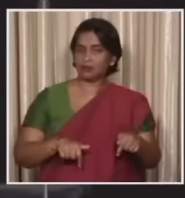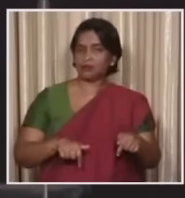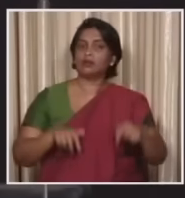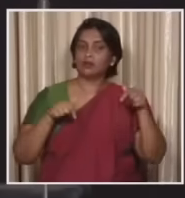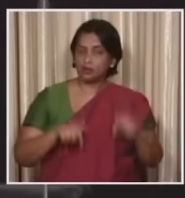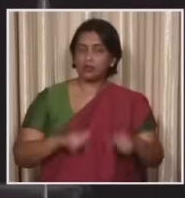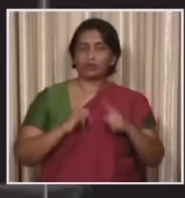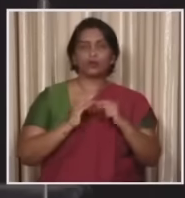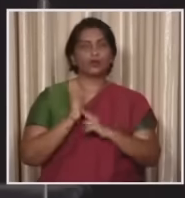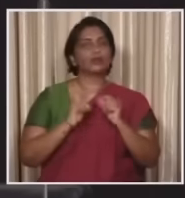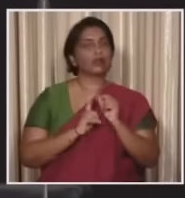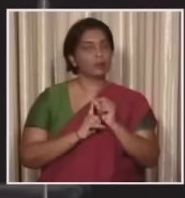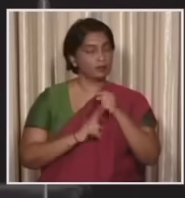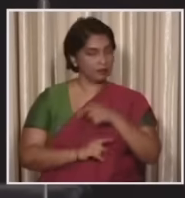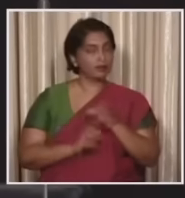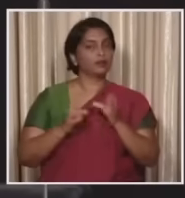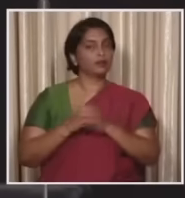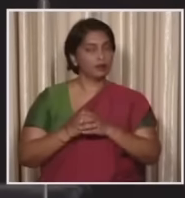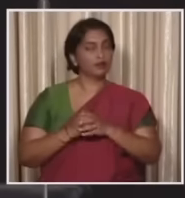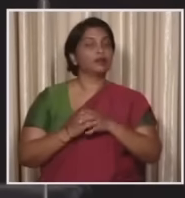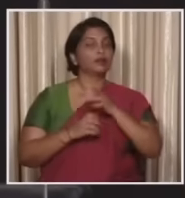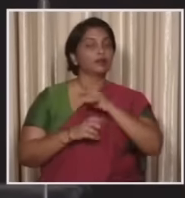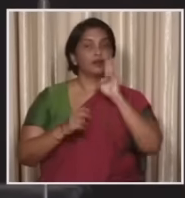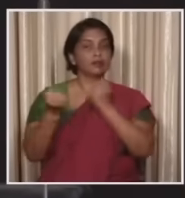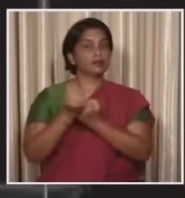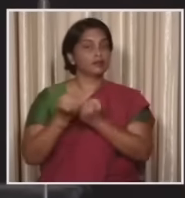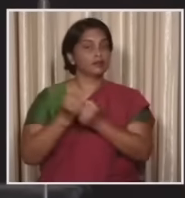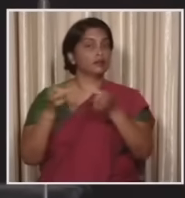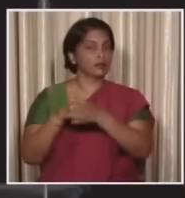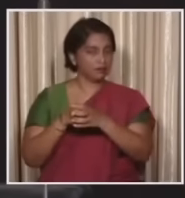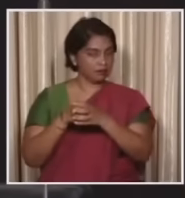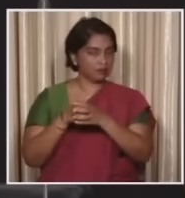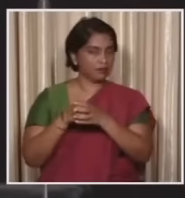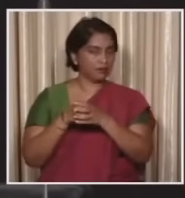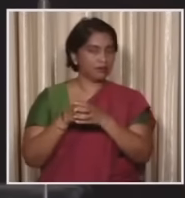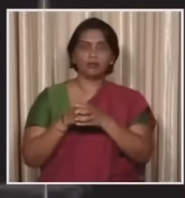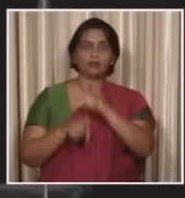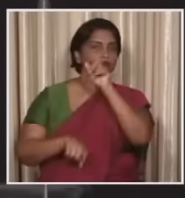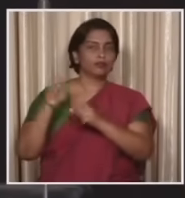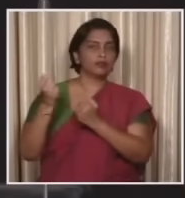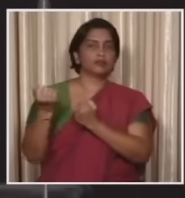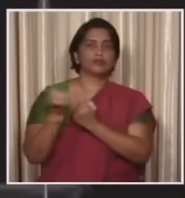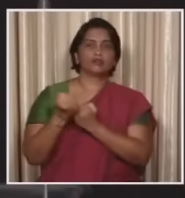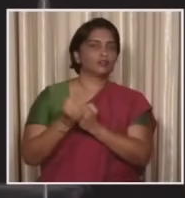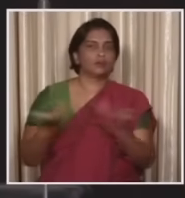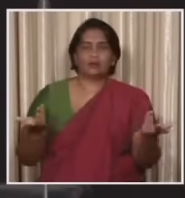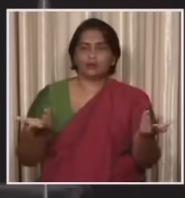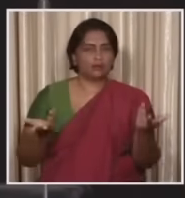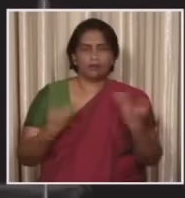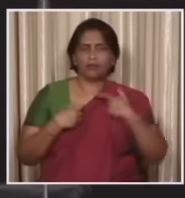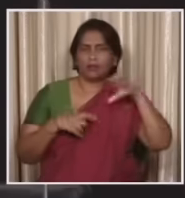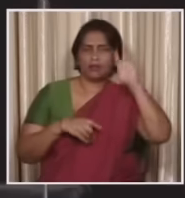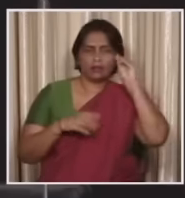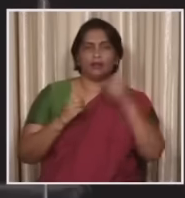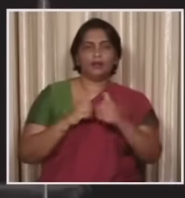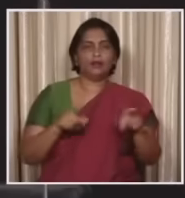අදරත් එක්සත් ජාතික පක්ෂයේ එතුමාට උදව් කරන කණ්ඩායමට කිසිම සහයෝගයක් නැහැ. මට තේරෙන්නේ නැහැ මොකද්ද මේ වෙන්නේ